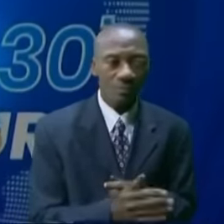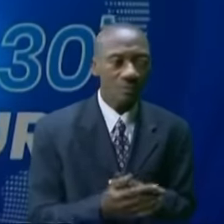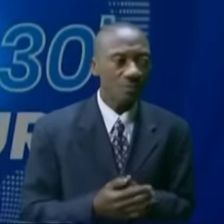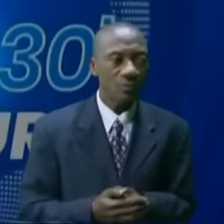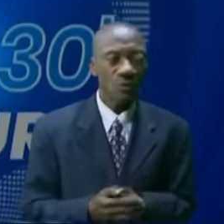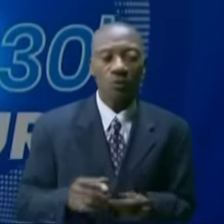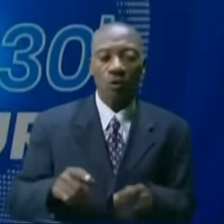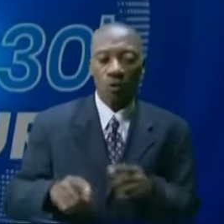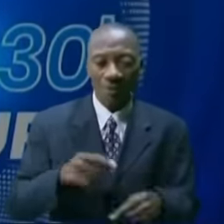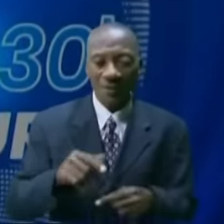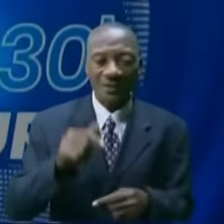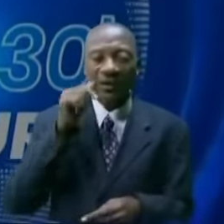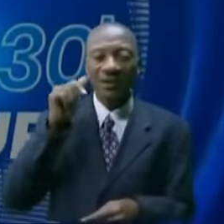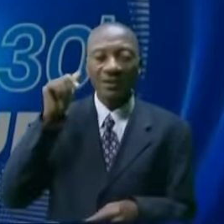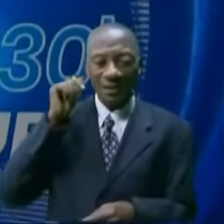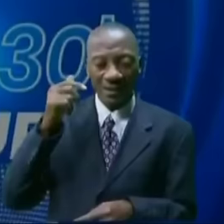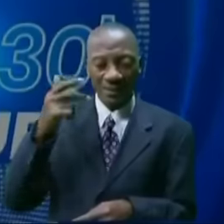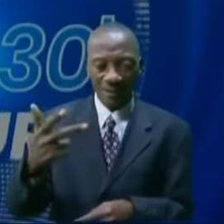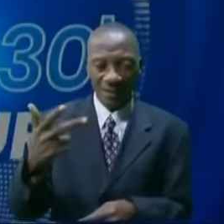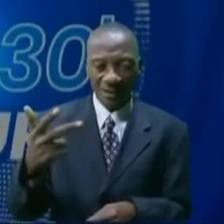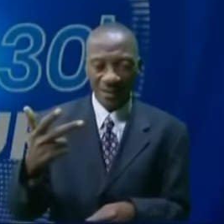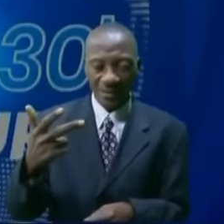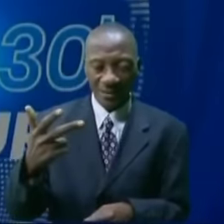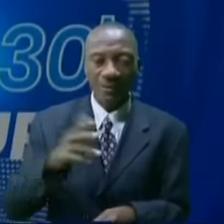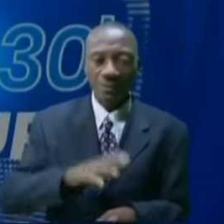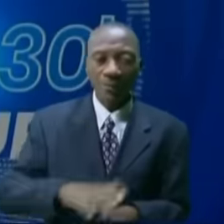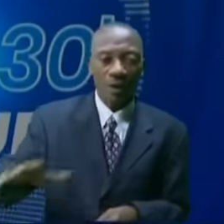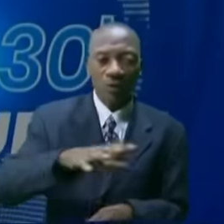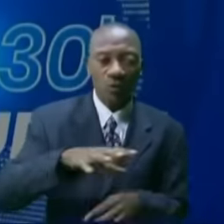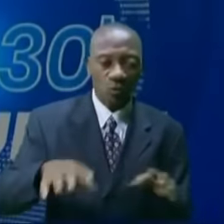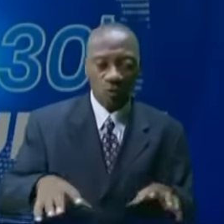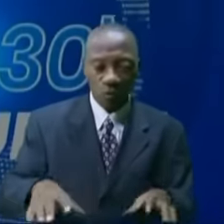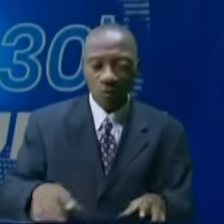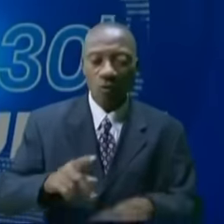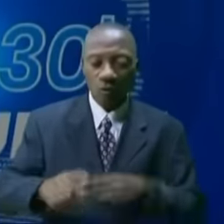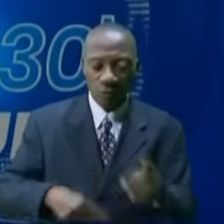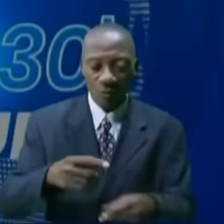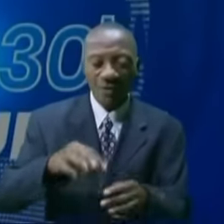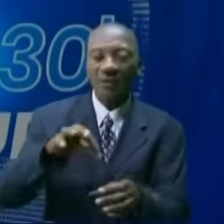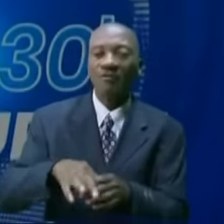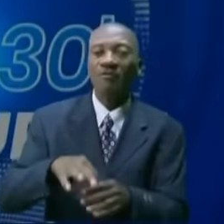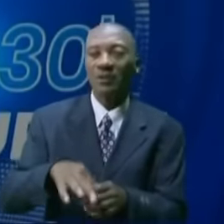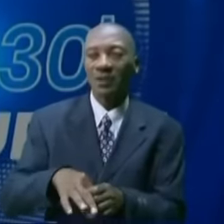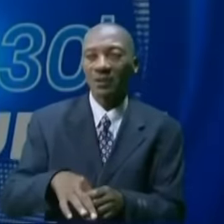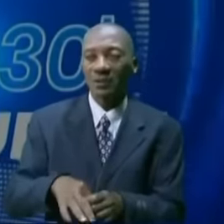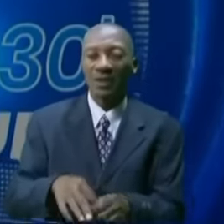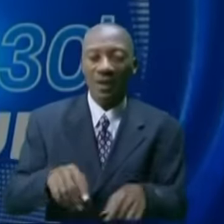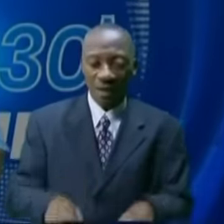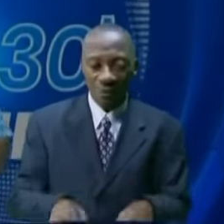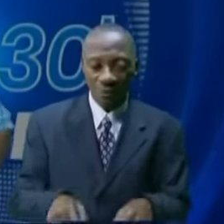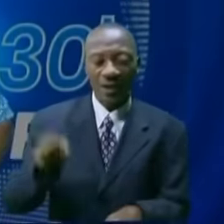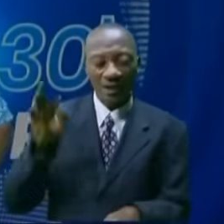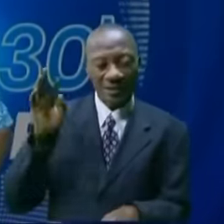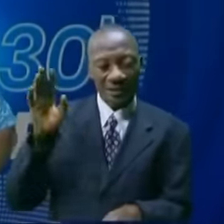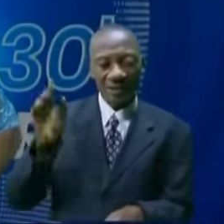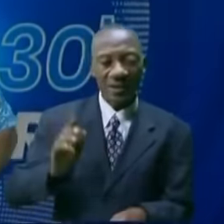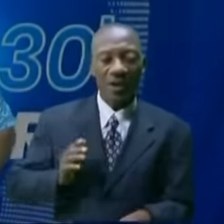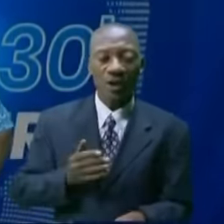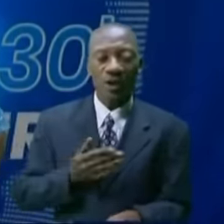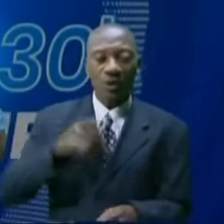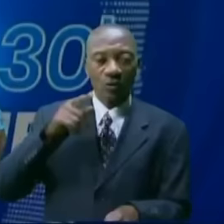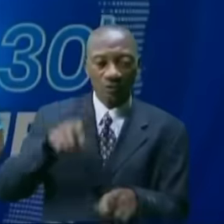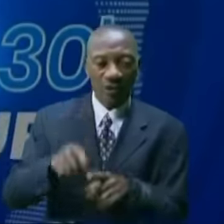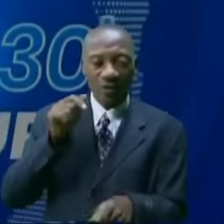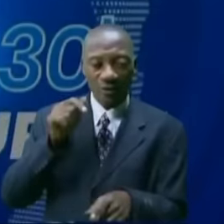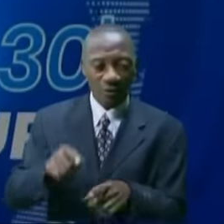Démarré hier mercredi sur l'ensemble du pays, le processus de vote s'est poursuivi ici à Kinshasa. Nos reporters nous décrivent